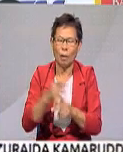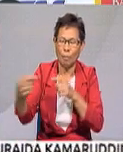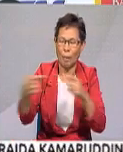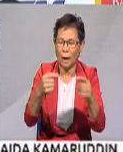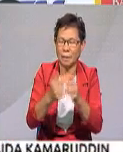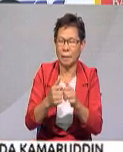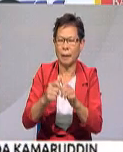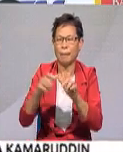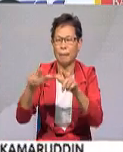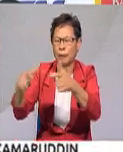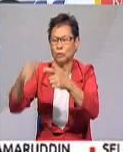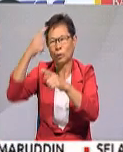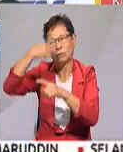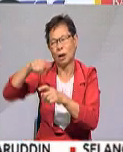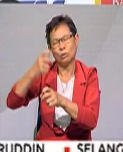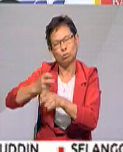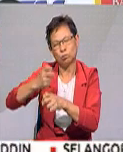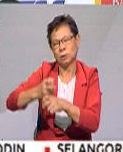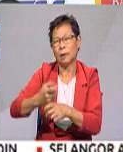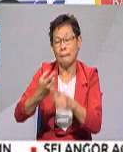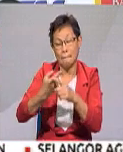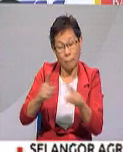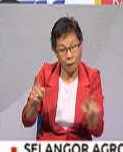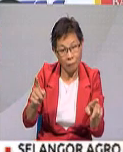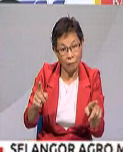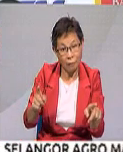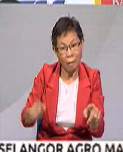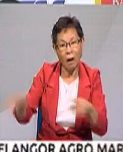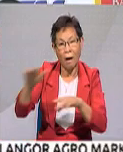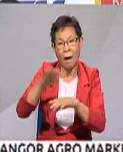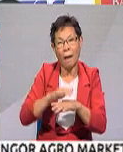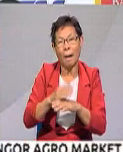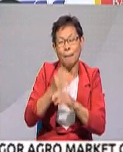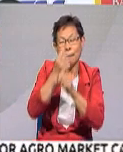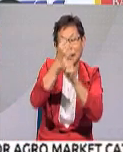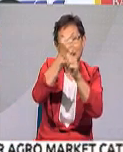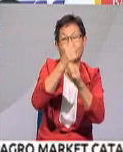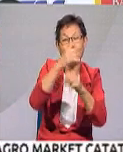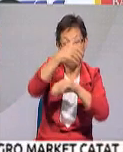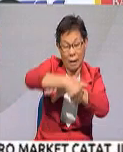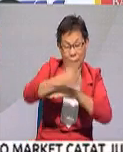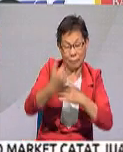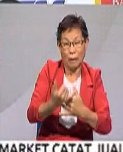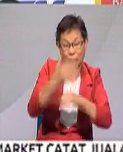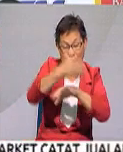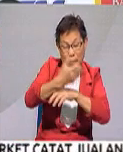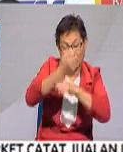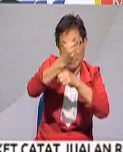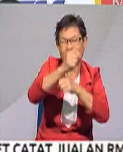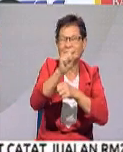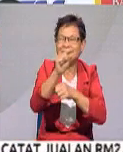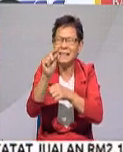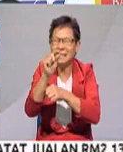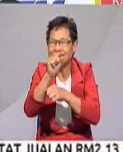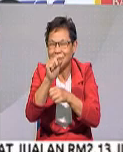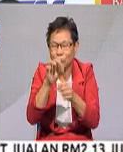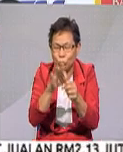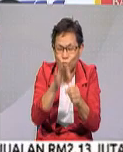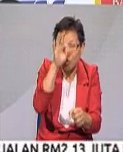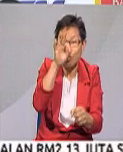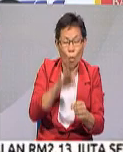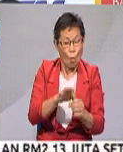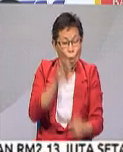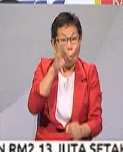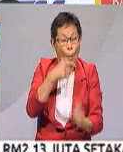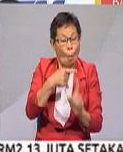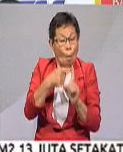dengan pasukan Thailand, tetapi atas kemenangan malam ini sedikit sebanyak memberi tanda-tanda